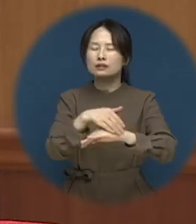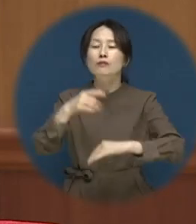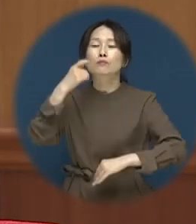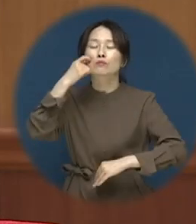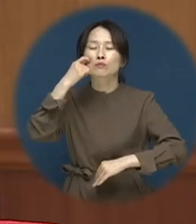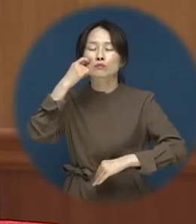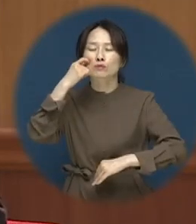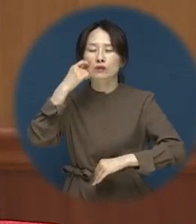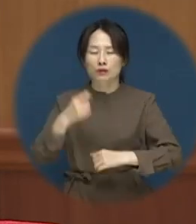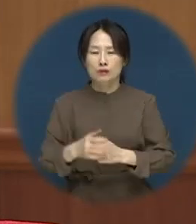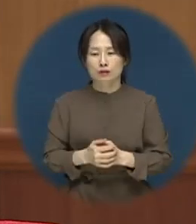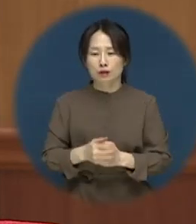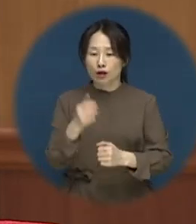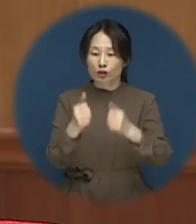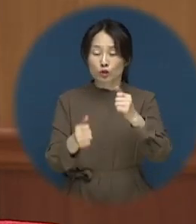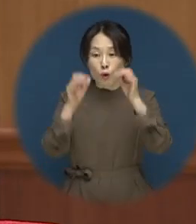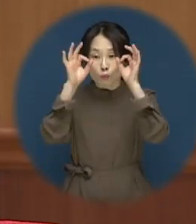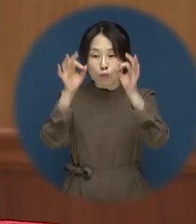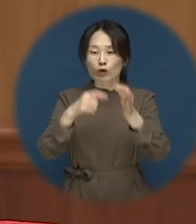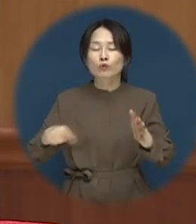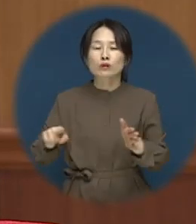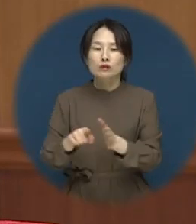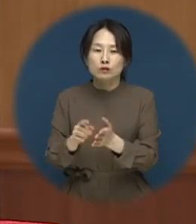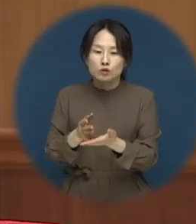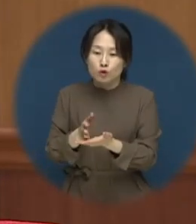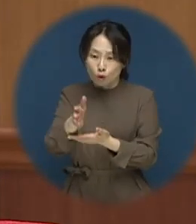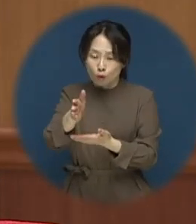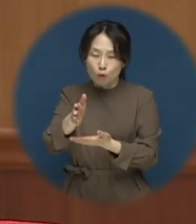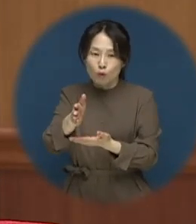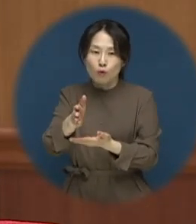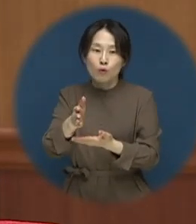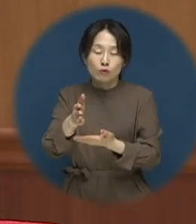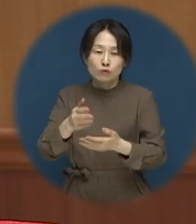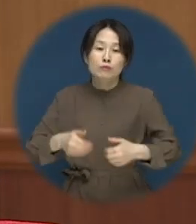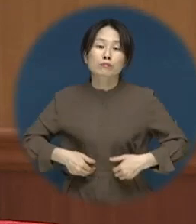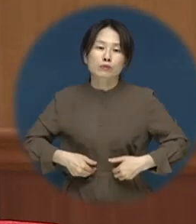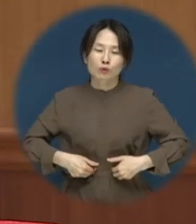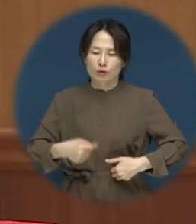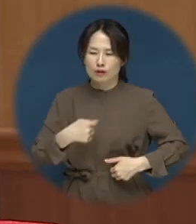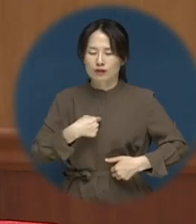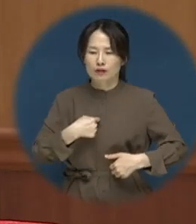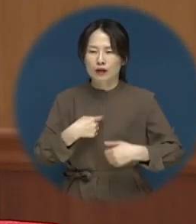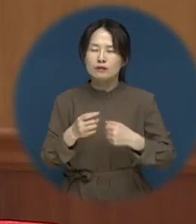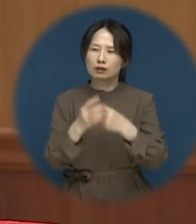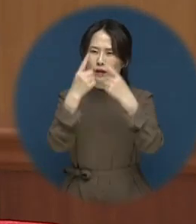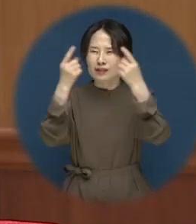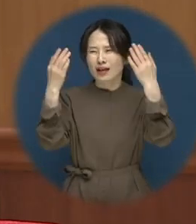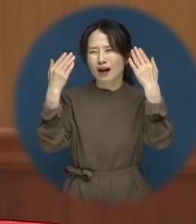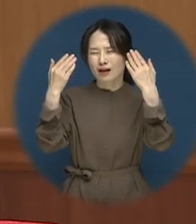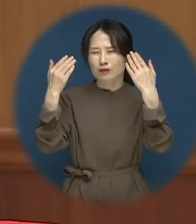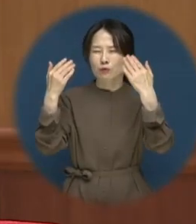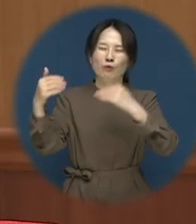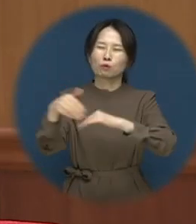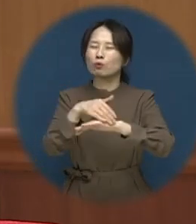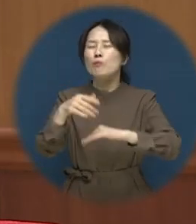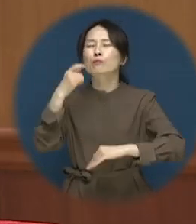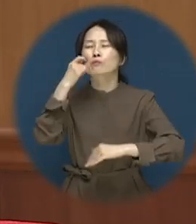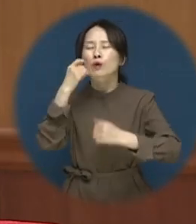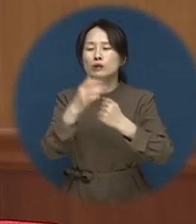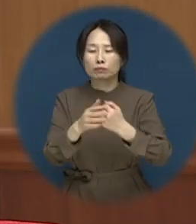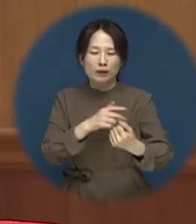시험을 보려면 예. 보통 전공을 해야 되거든요. 예. 근데 저는 그 학교를 많이 못 다녔기 때문에 전공 자격증이